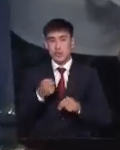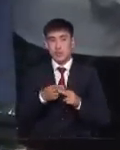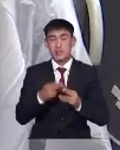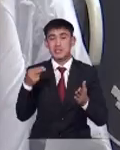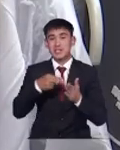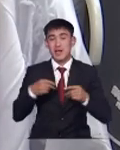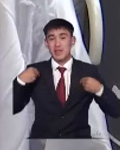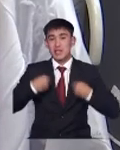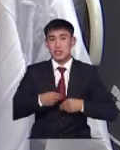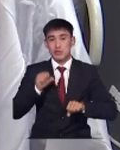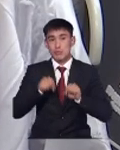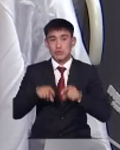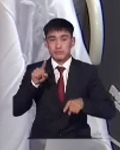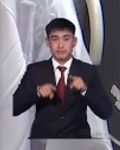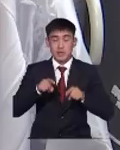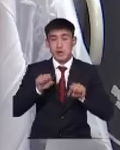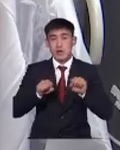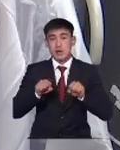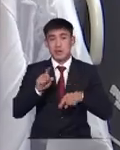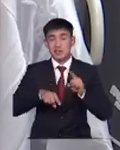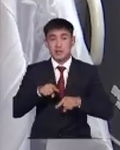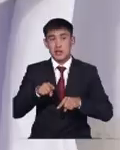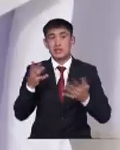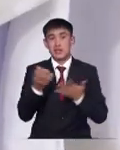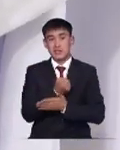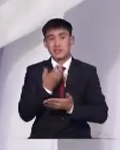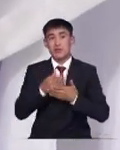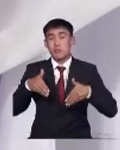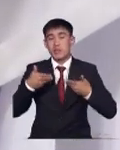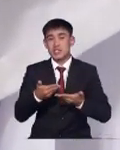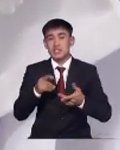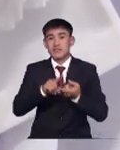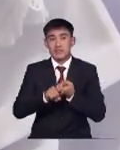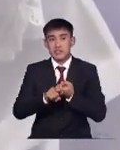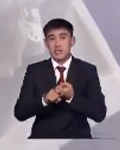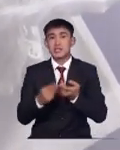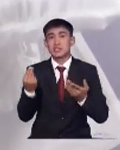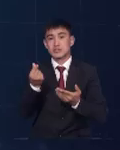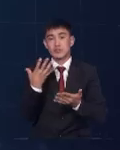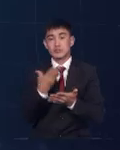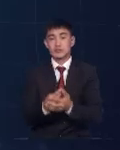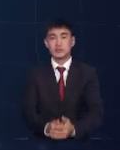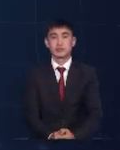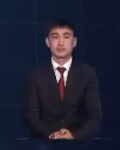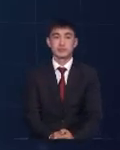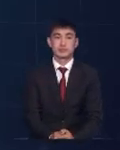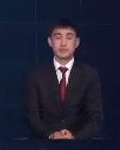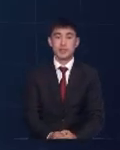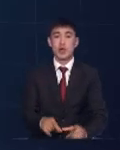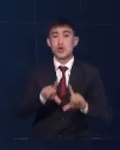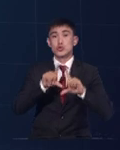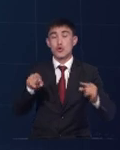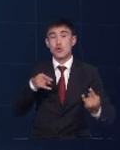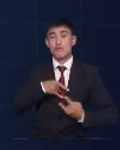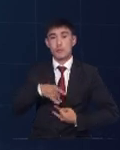цена на одежду может варьироваться, что позволяет родителям найти оптимальное предложение в зависимости от их бюджета. Школьная форма на